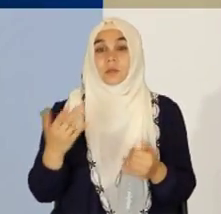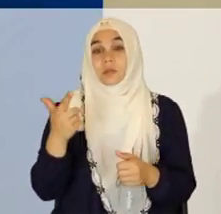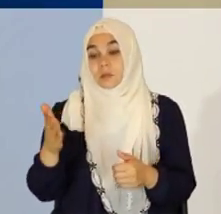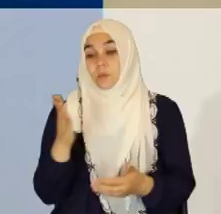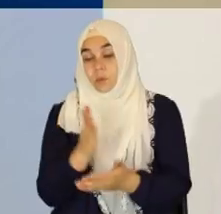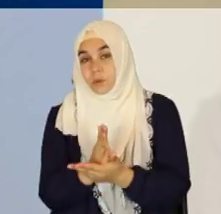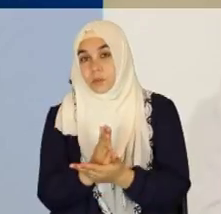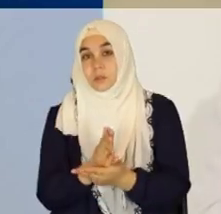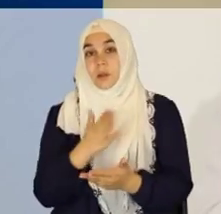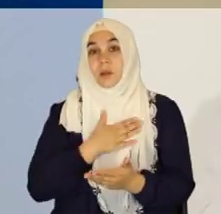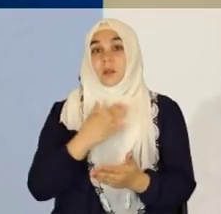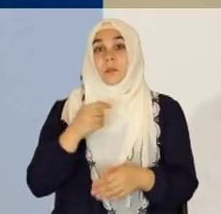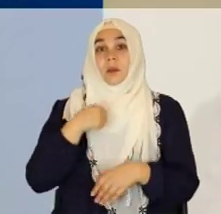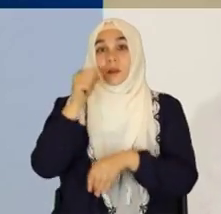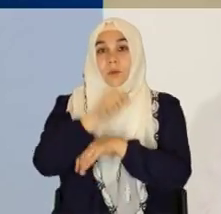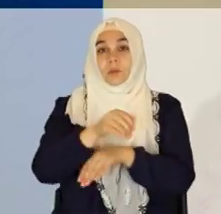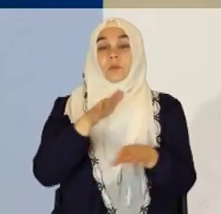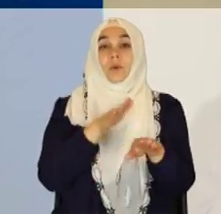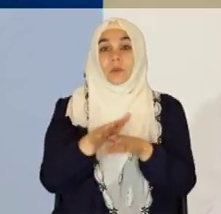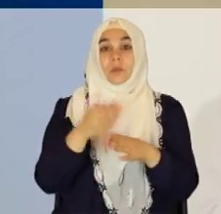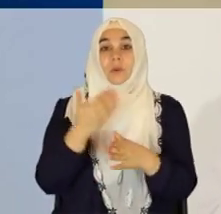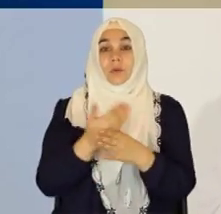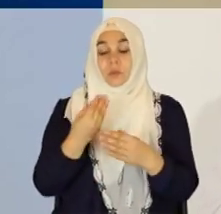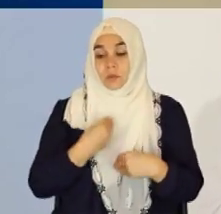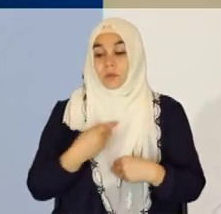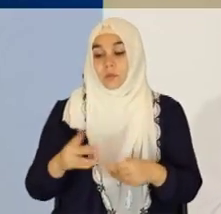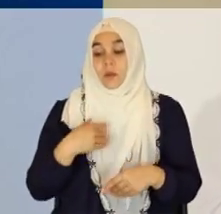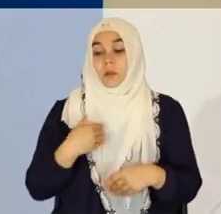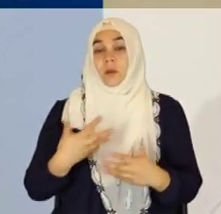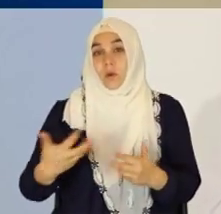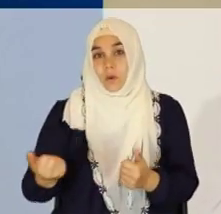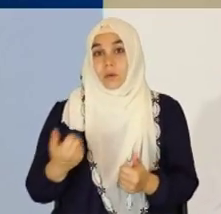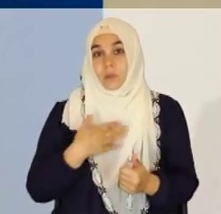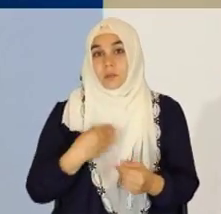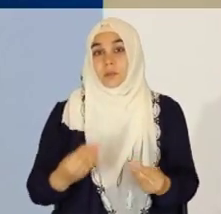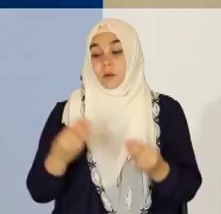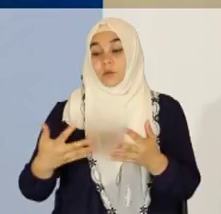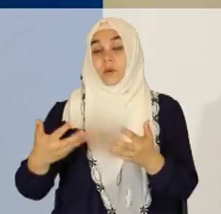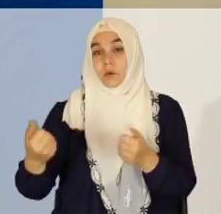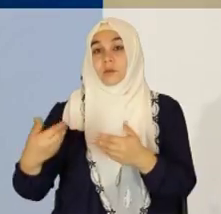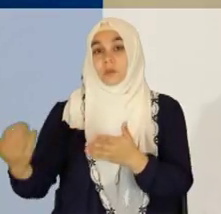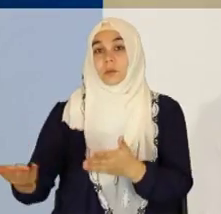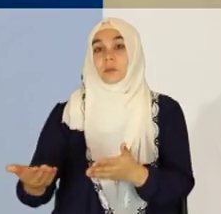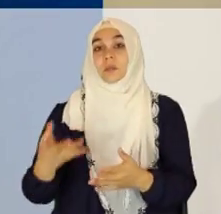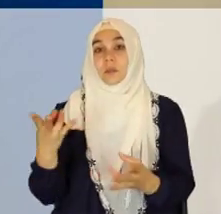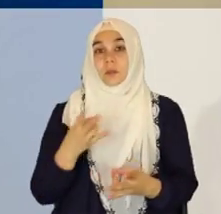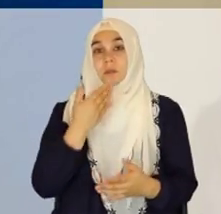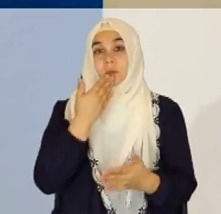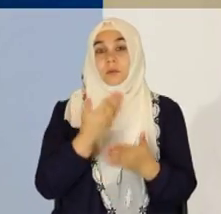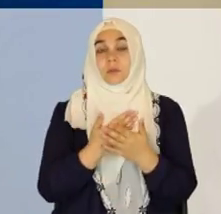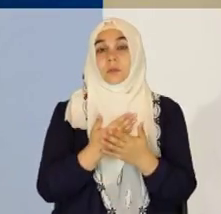ham siz bor ekansiz, shu ibodatimni ado etaman, menga yordam bering. Men zakotimni olib keldim, olib qo'yin deyish kerak.